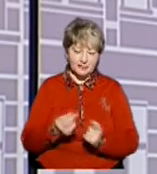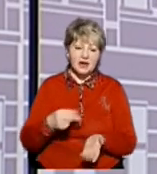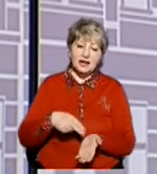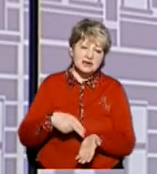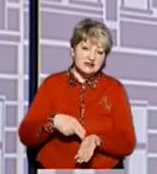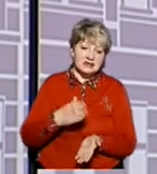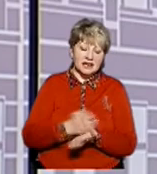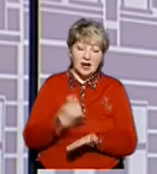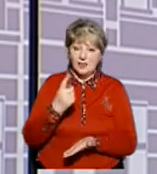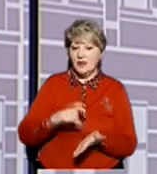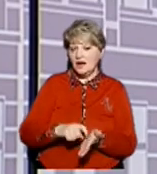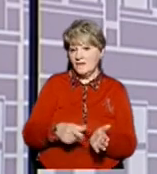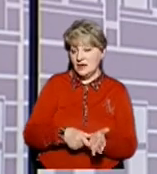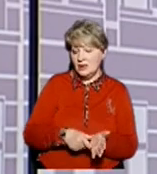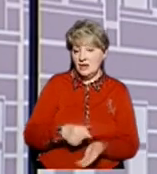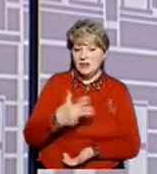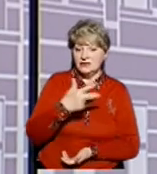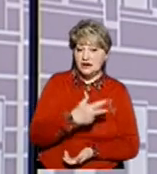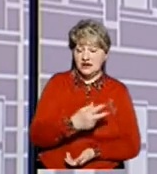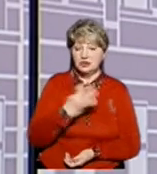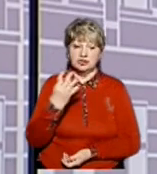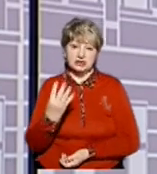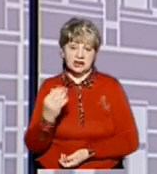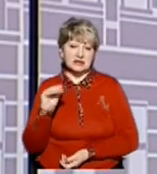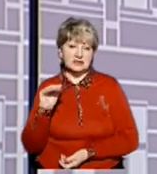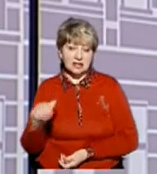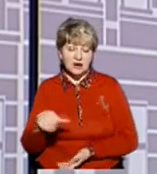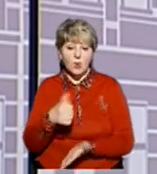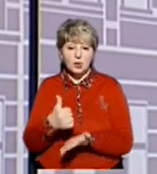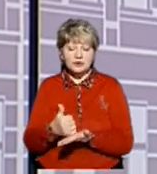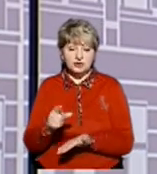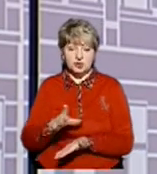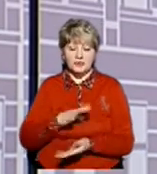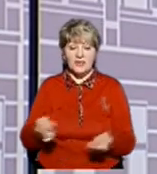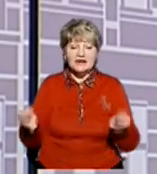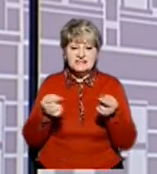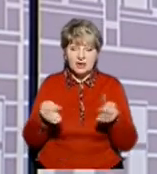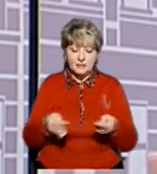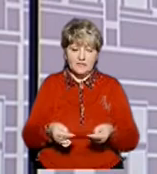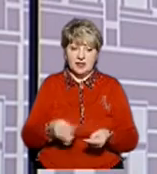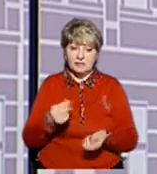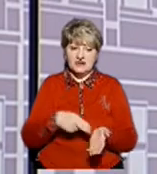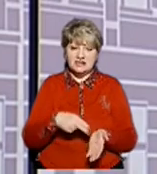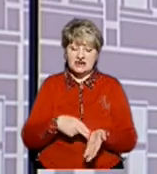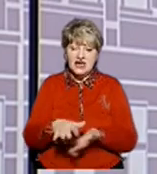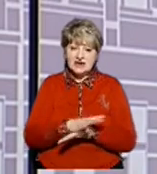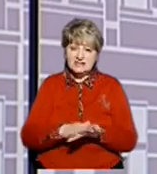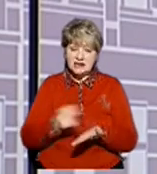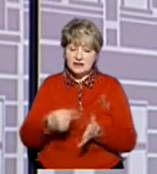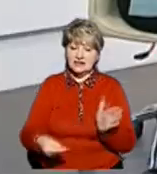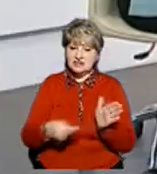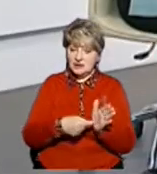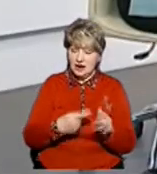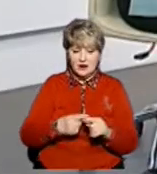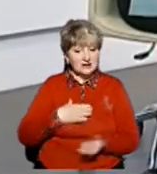Ціни є і однокімнатних квартир і за 3, і за 4 тисячі. Головне, щоб вони відповідали вартості заявленої ціни.